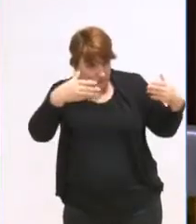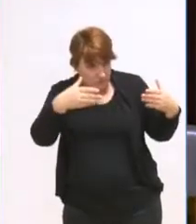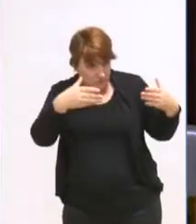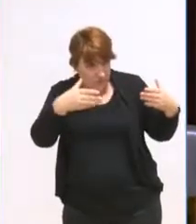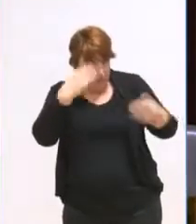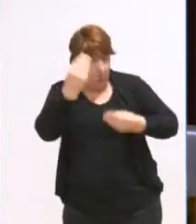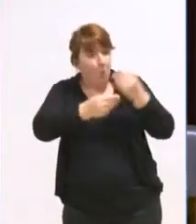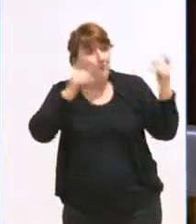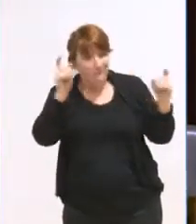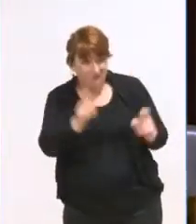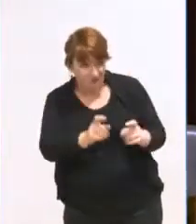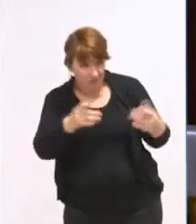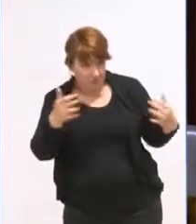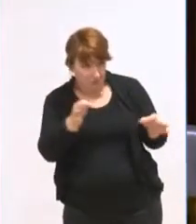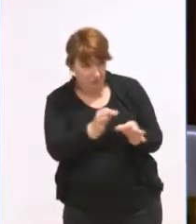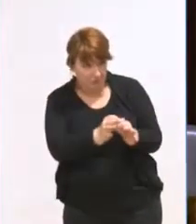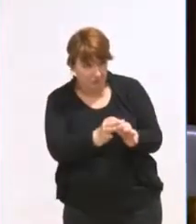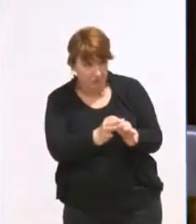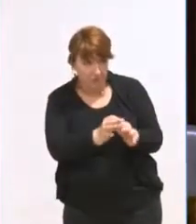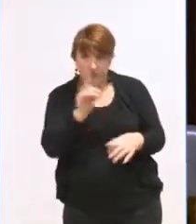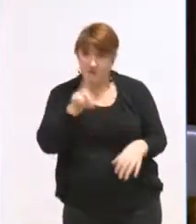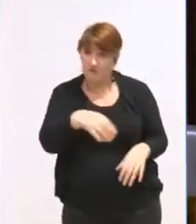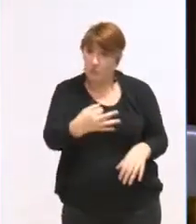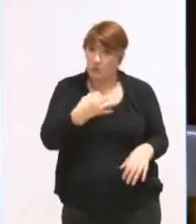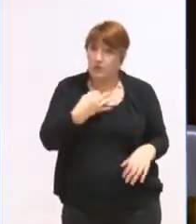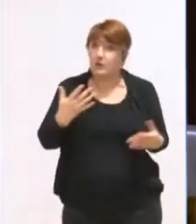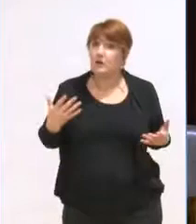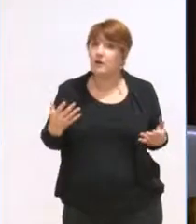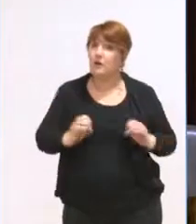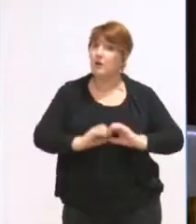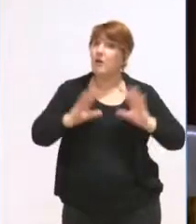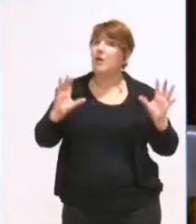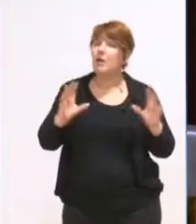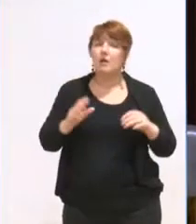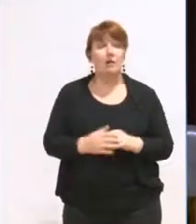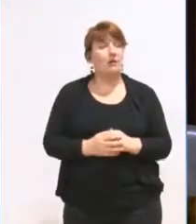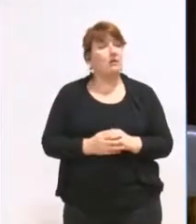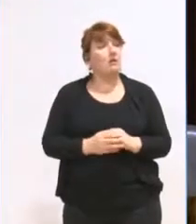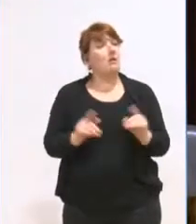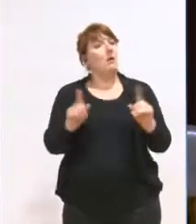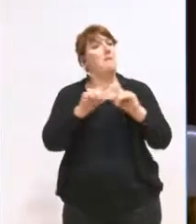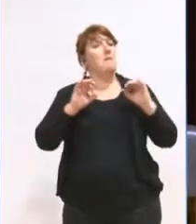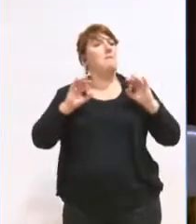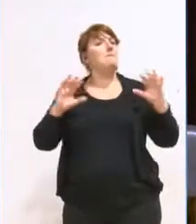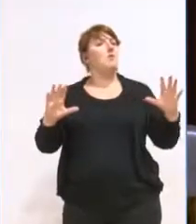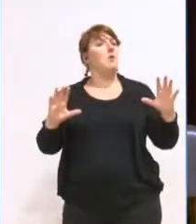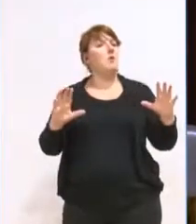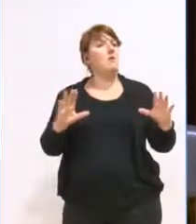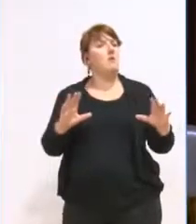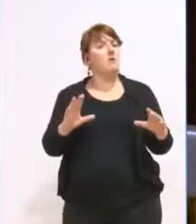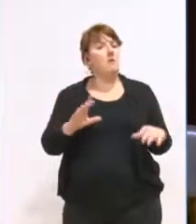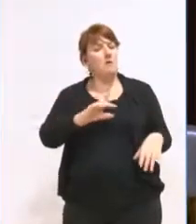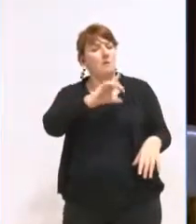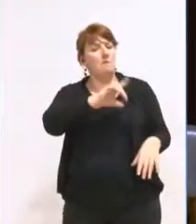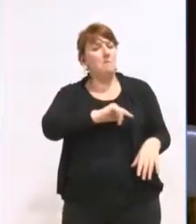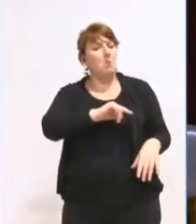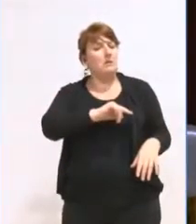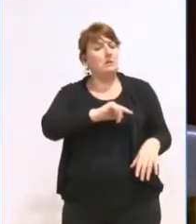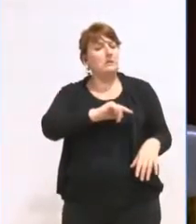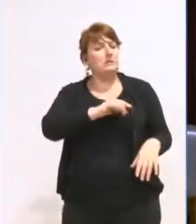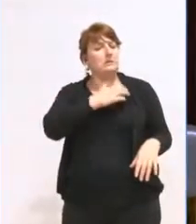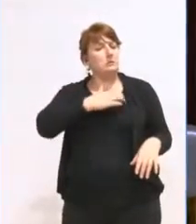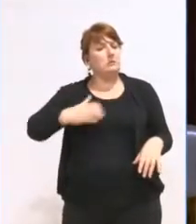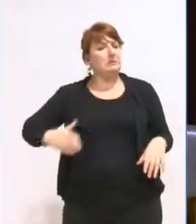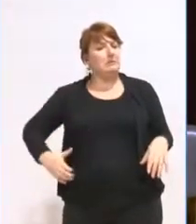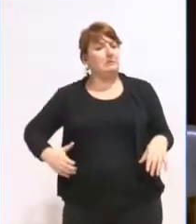de dire si, dans le même temps, la doctrine d'emploi de cette police municipale ne bouge pas ou si elle évolue. Et là-dessus,